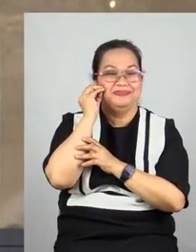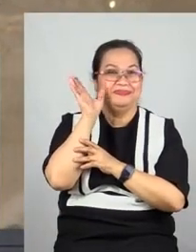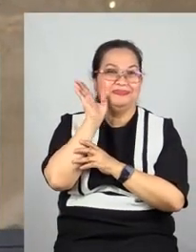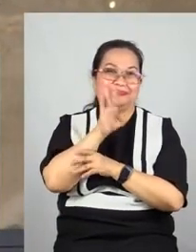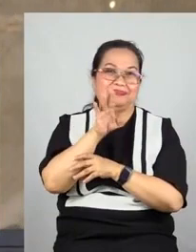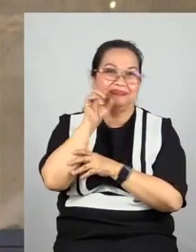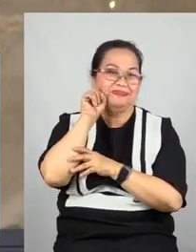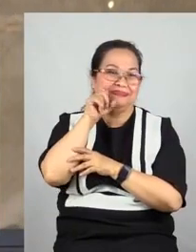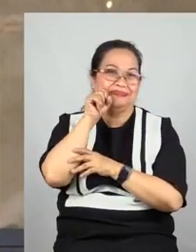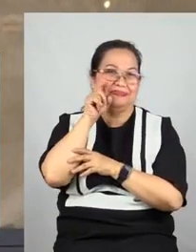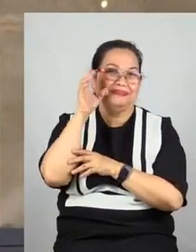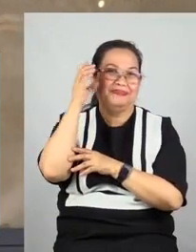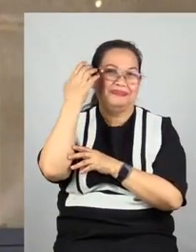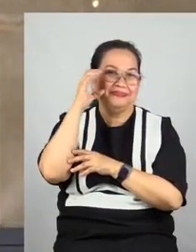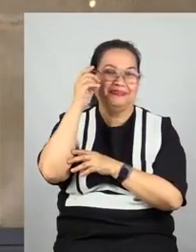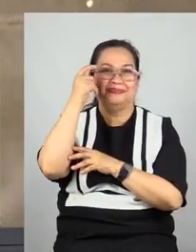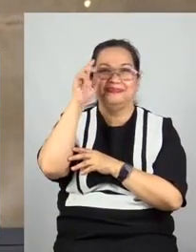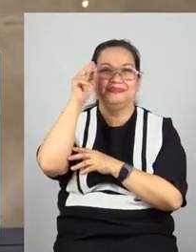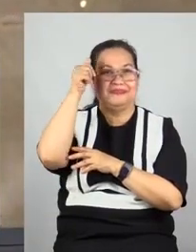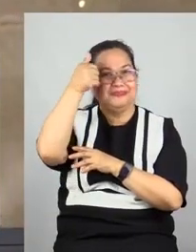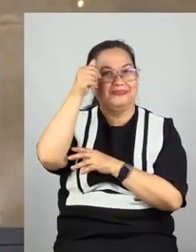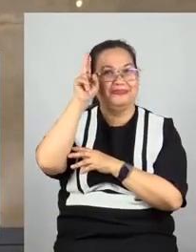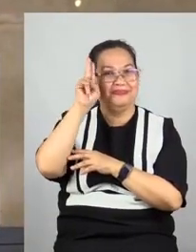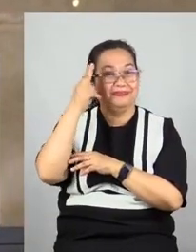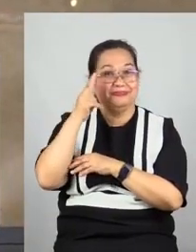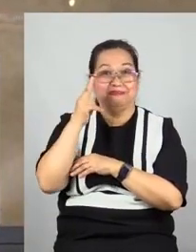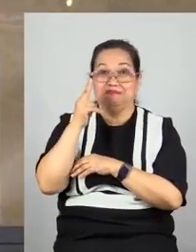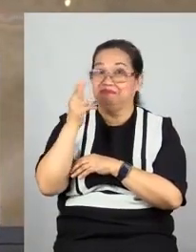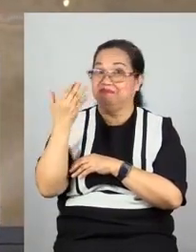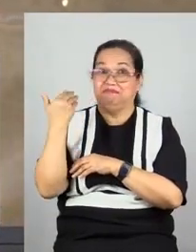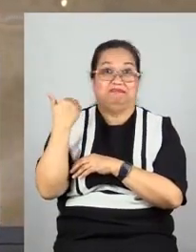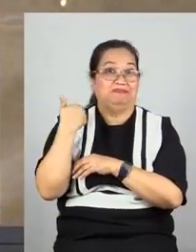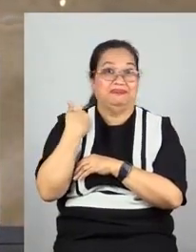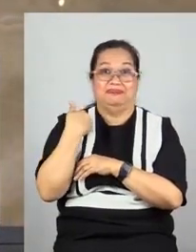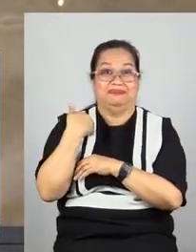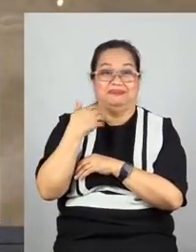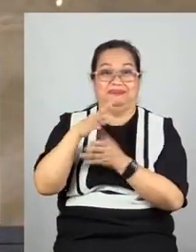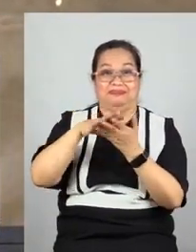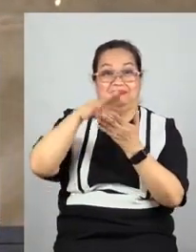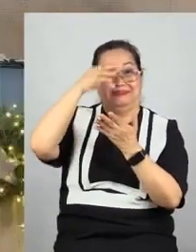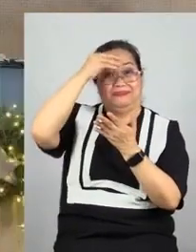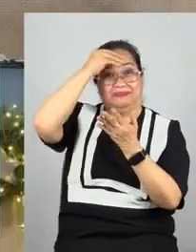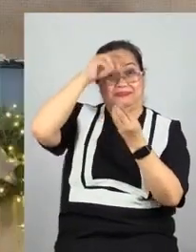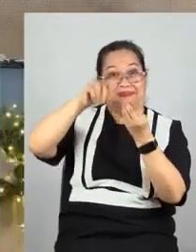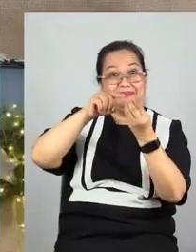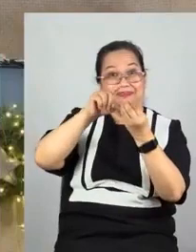kapatid, pinsan, tiyuhin, tiyahin, na hindi pa nakakakilala sa Panginoong Hesus,